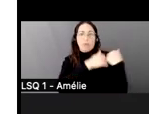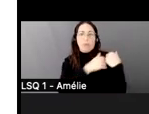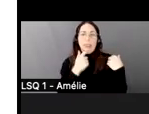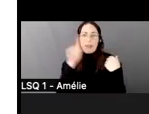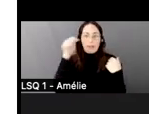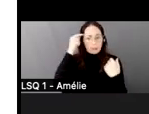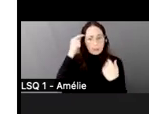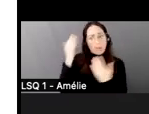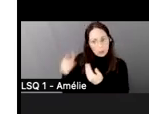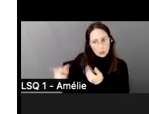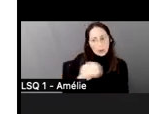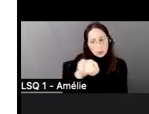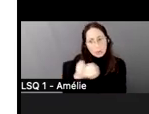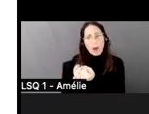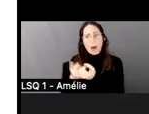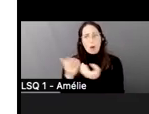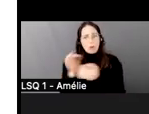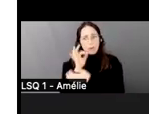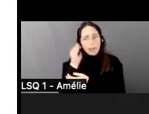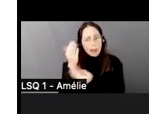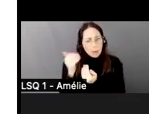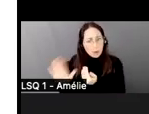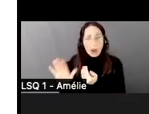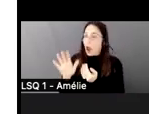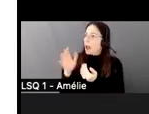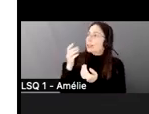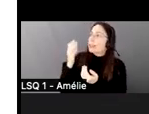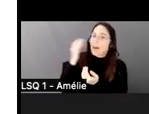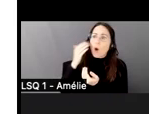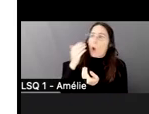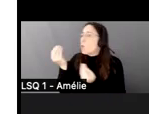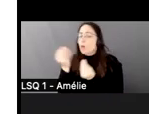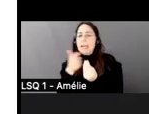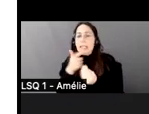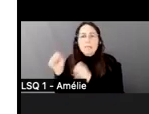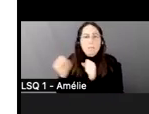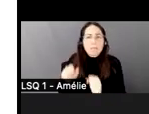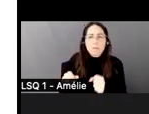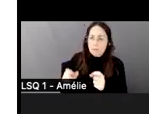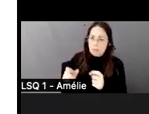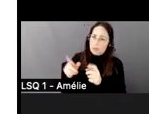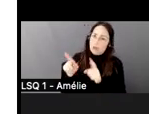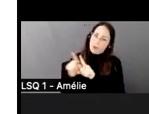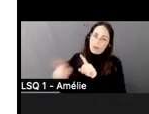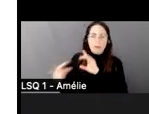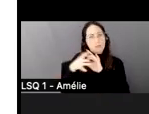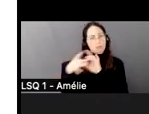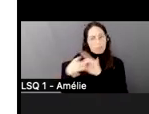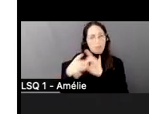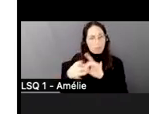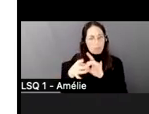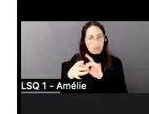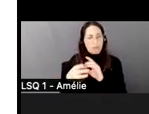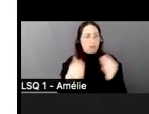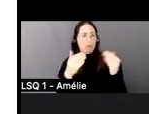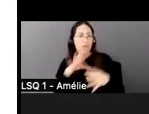peuvent être identifiés et connectés. Le contenu de cet outil, nous avons